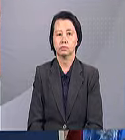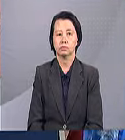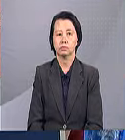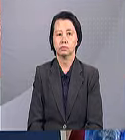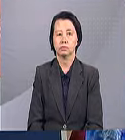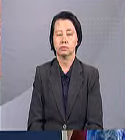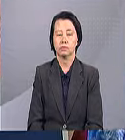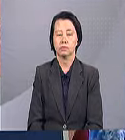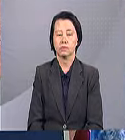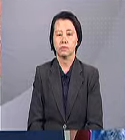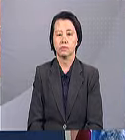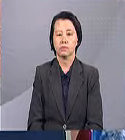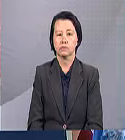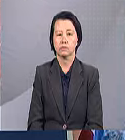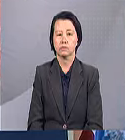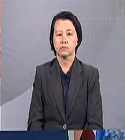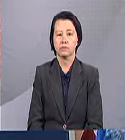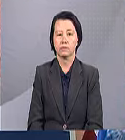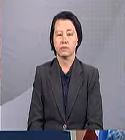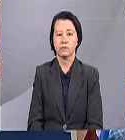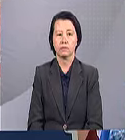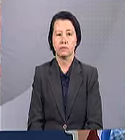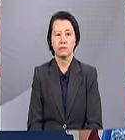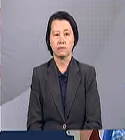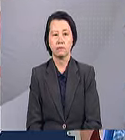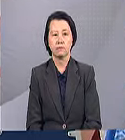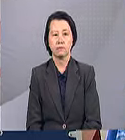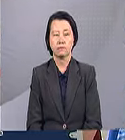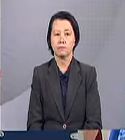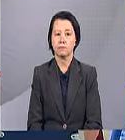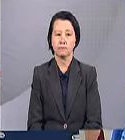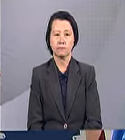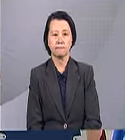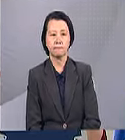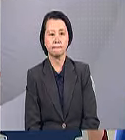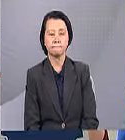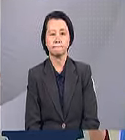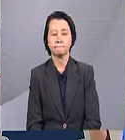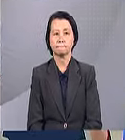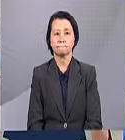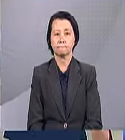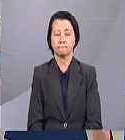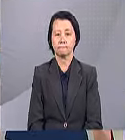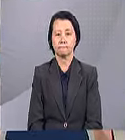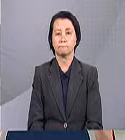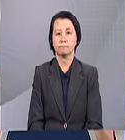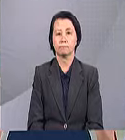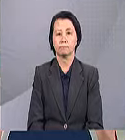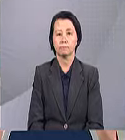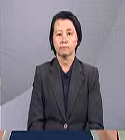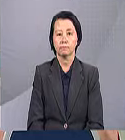له وأشهد أن سيدنا محمدا عبده ورسوله أما بعد.